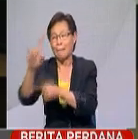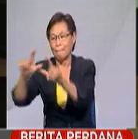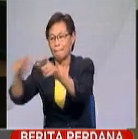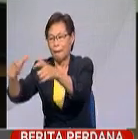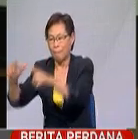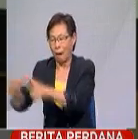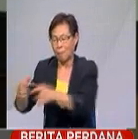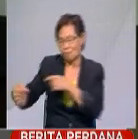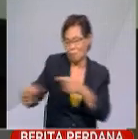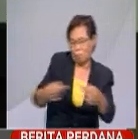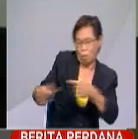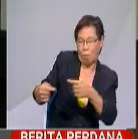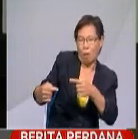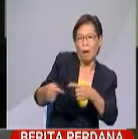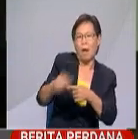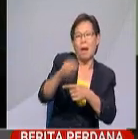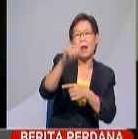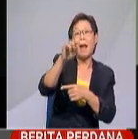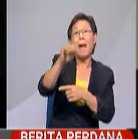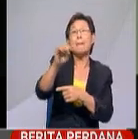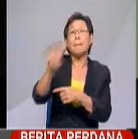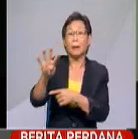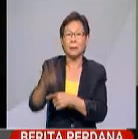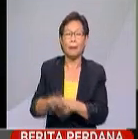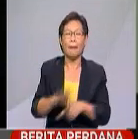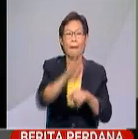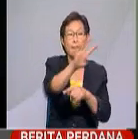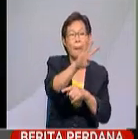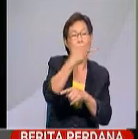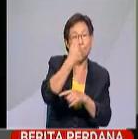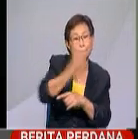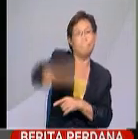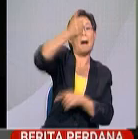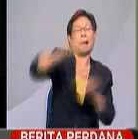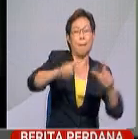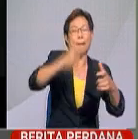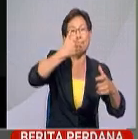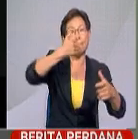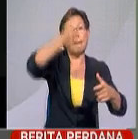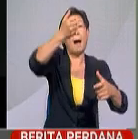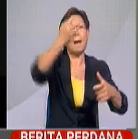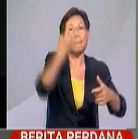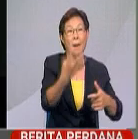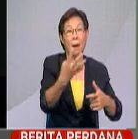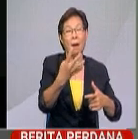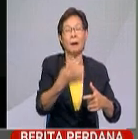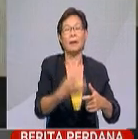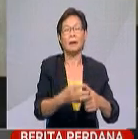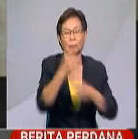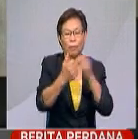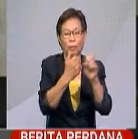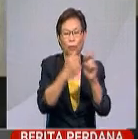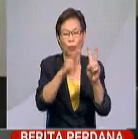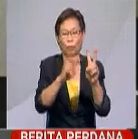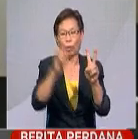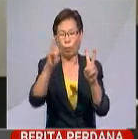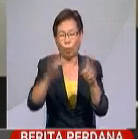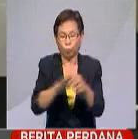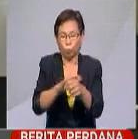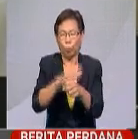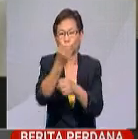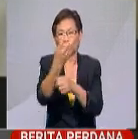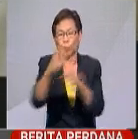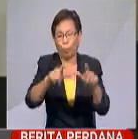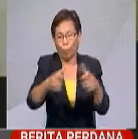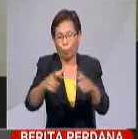pasukan akan bersaing di Liga M4. 4 lagi pasukan terbaik dari saingan Liga M4 pada musim 2020 akan melengkapkan jumlah